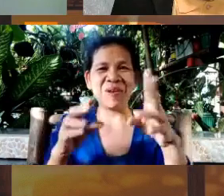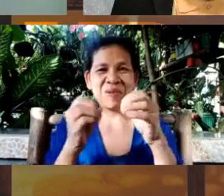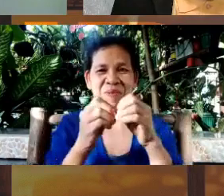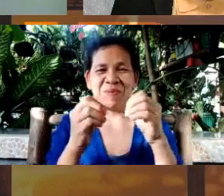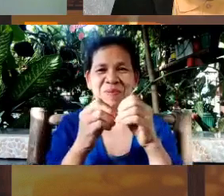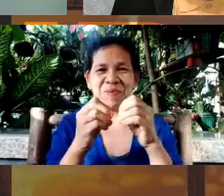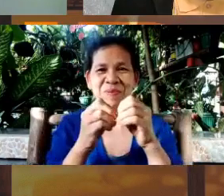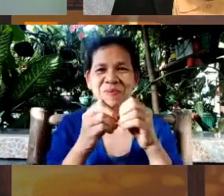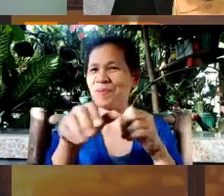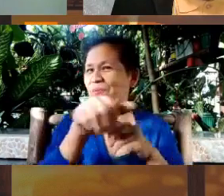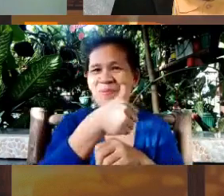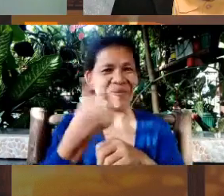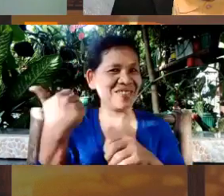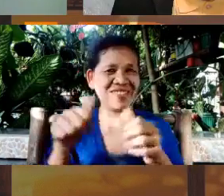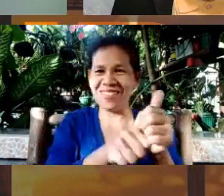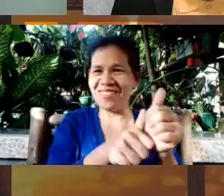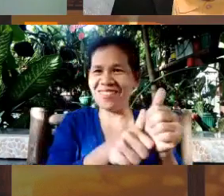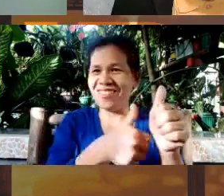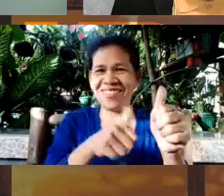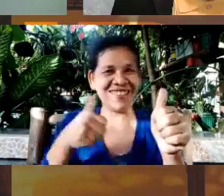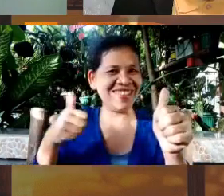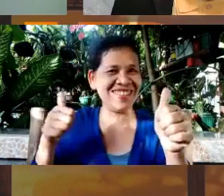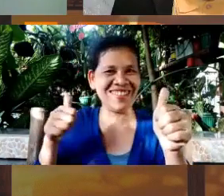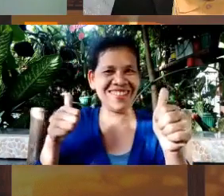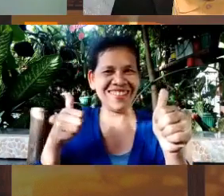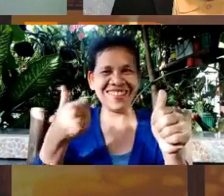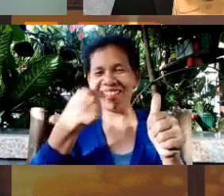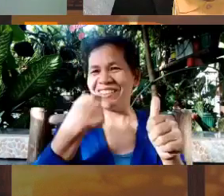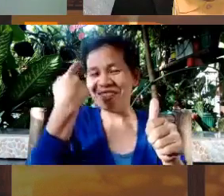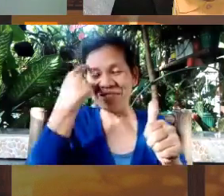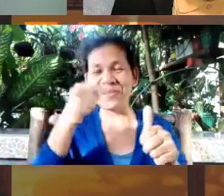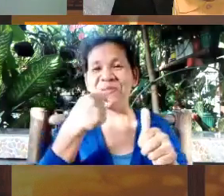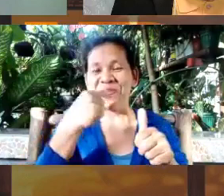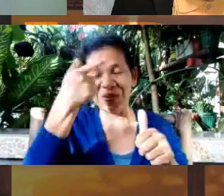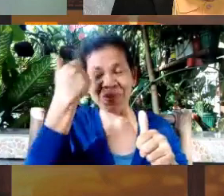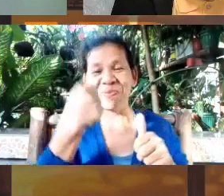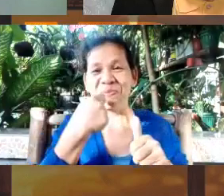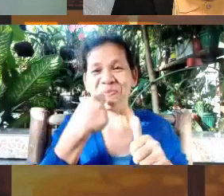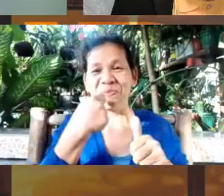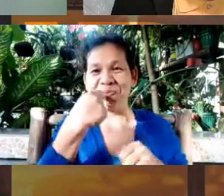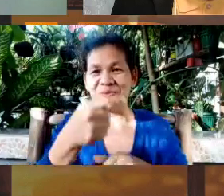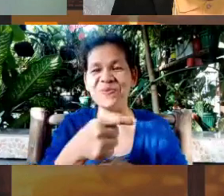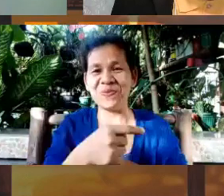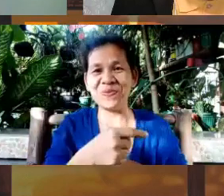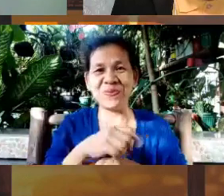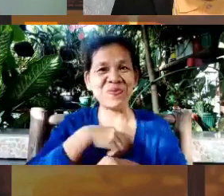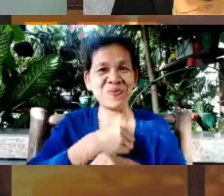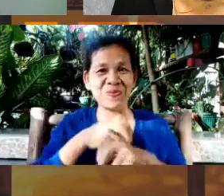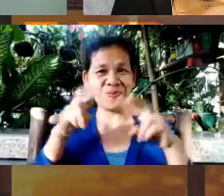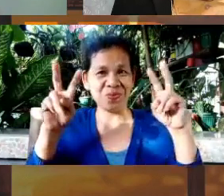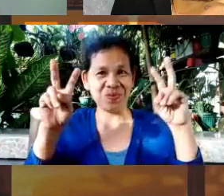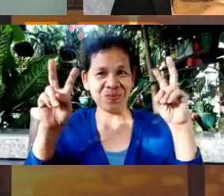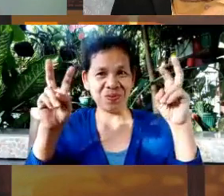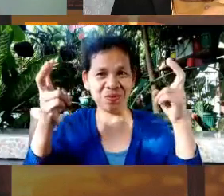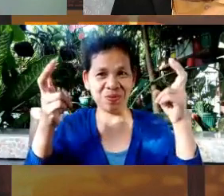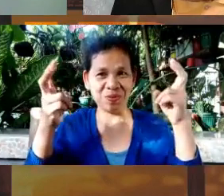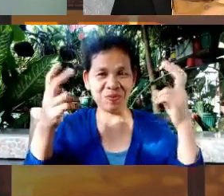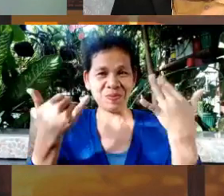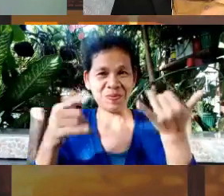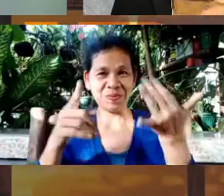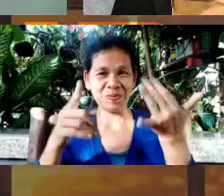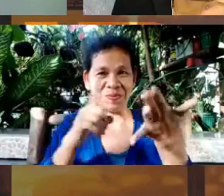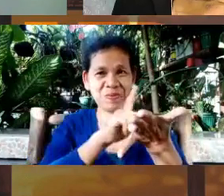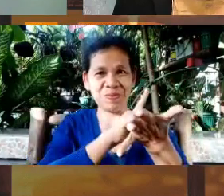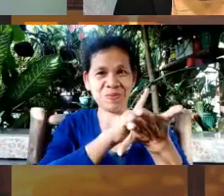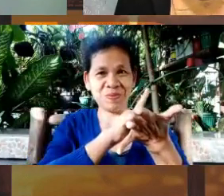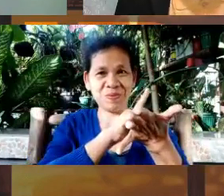ay talagang nag-back out dahil nga po sa topic natin ngayong buwan na ito ay